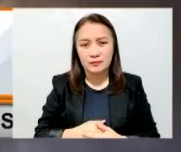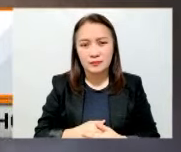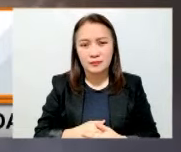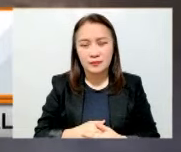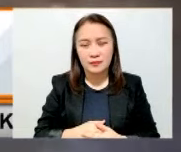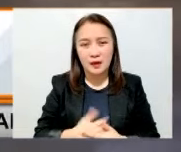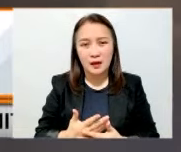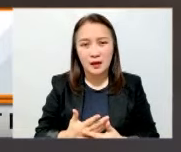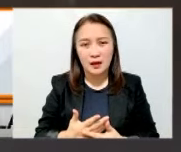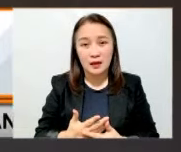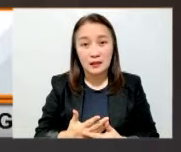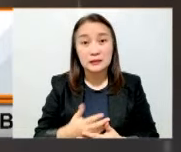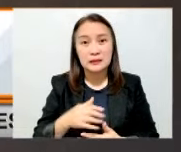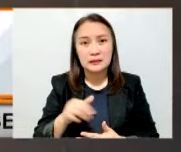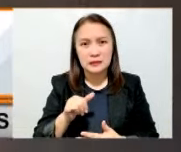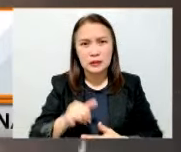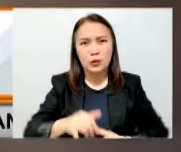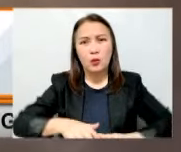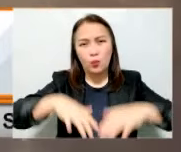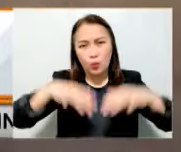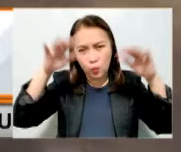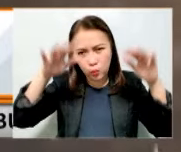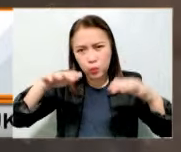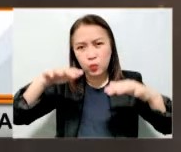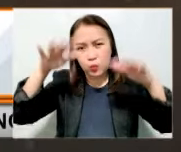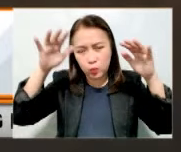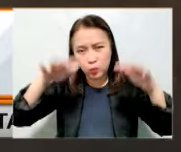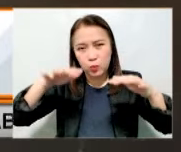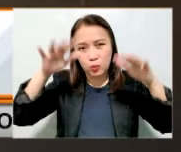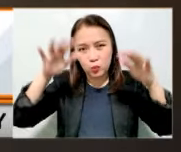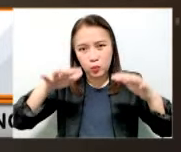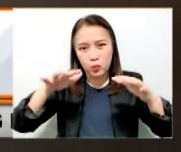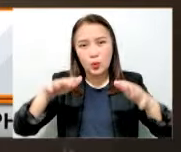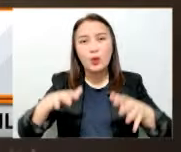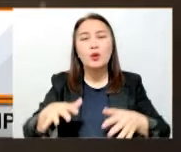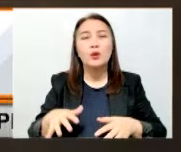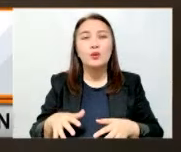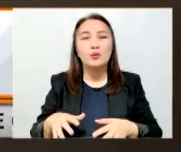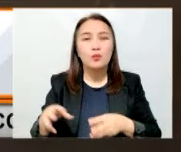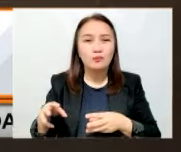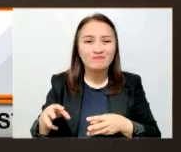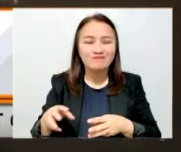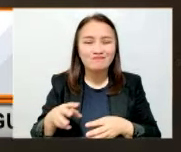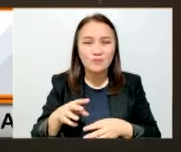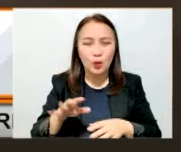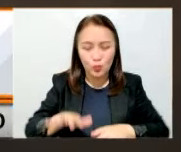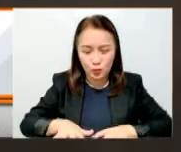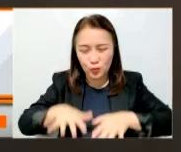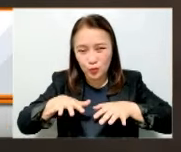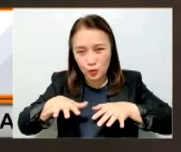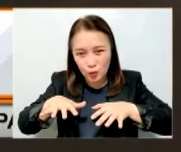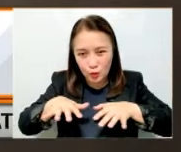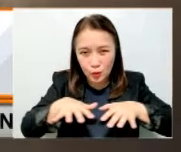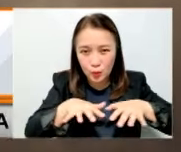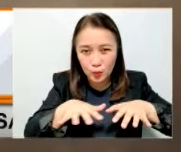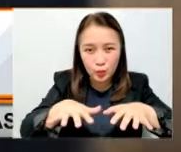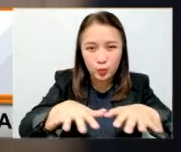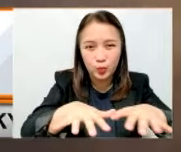Sinabayan pa yan ng malakas na ulan, kaya malakas ang agos ng tubig. May motorsiklong tumirik sa taas ng